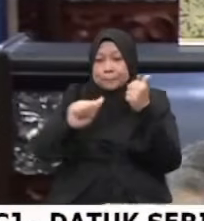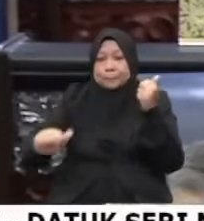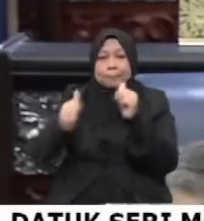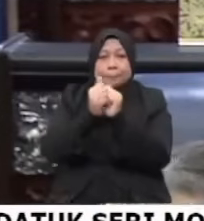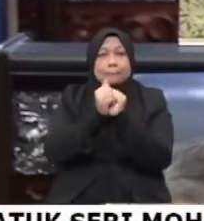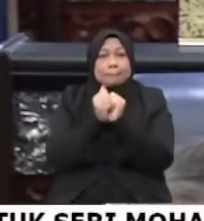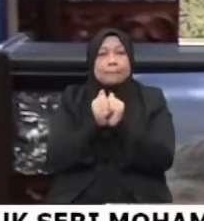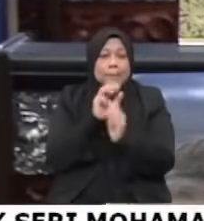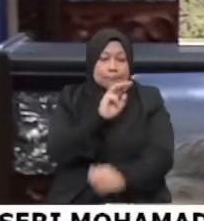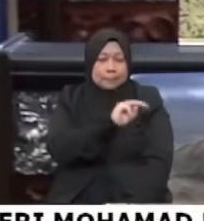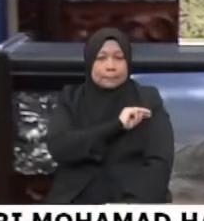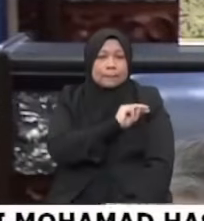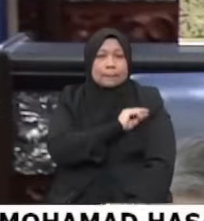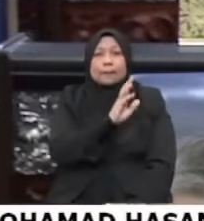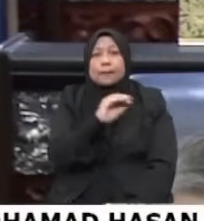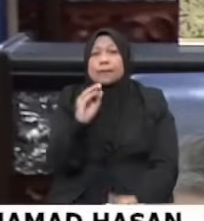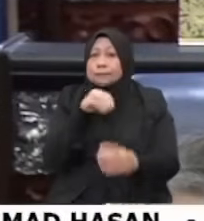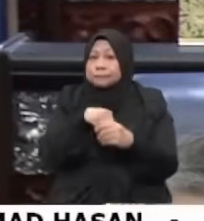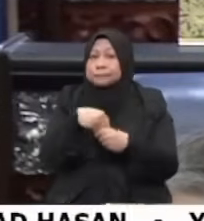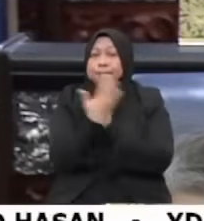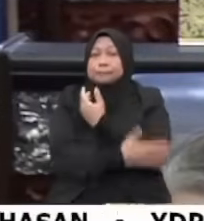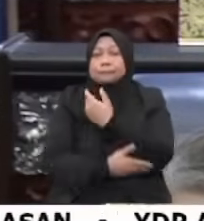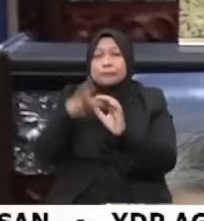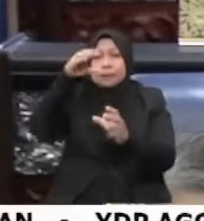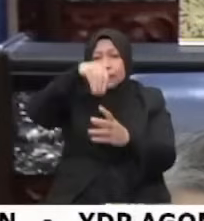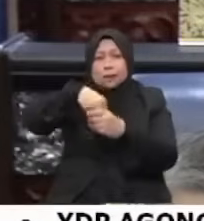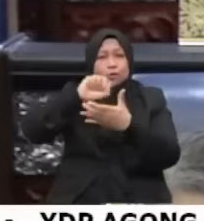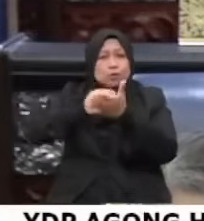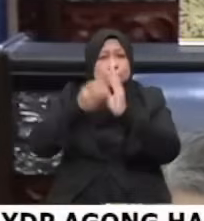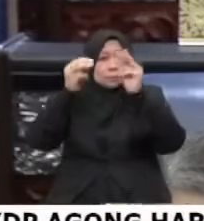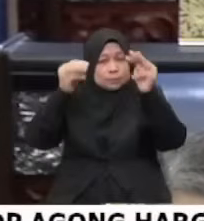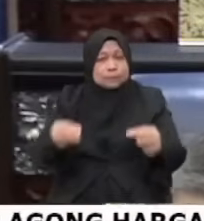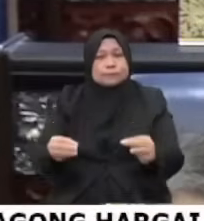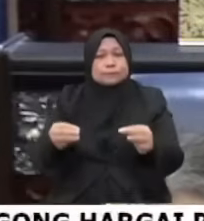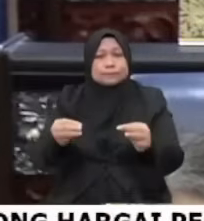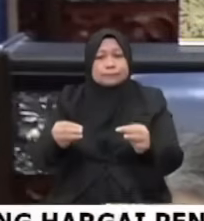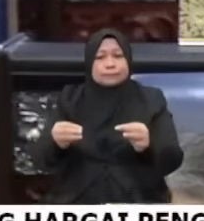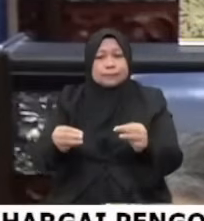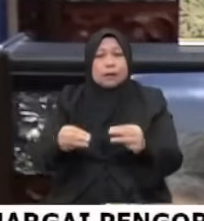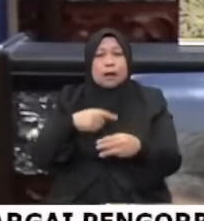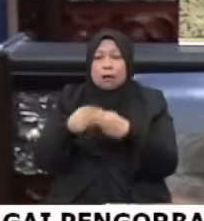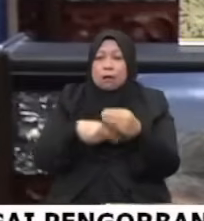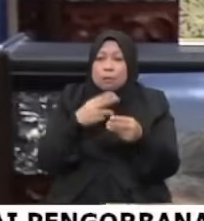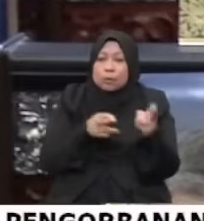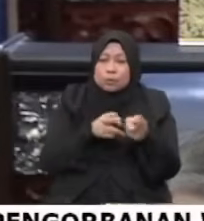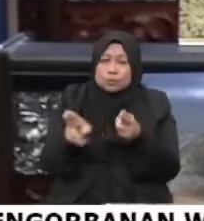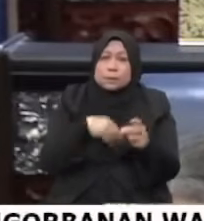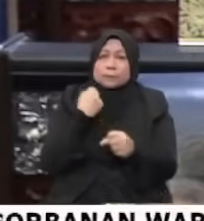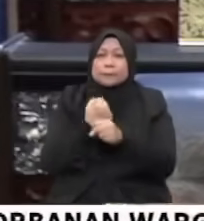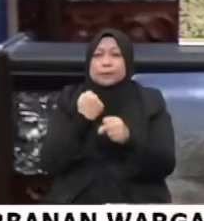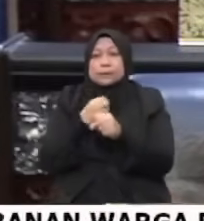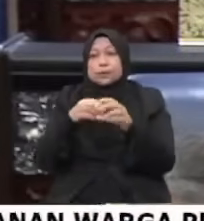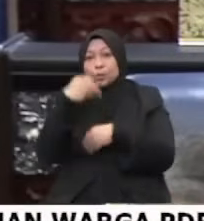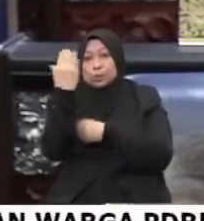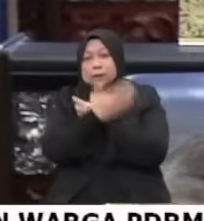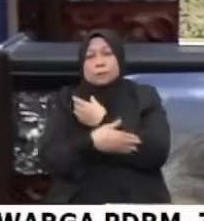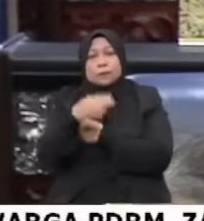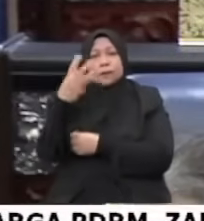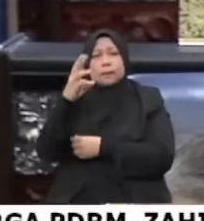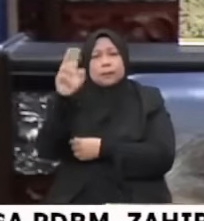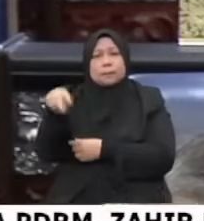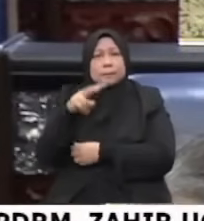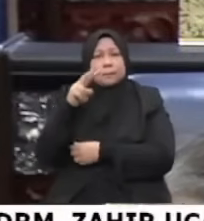bersama antara menteri dalam negeri dan menteri sumber manusia mengenai pengurusan pekerja asing pada 16